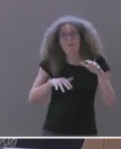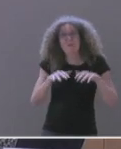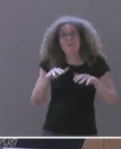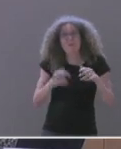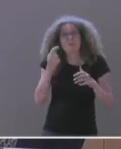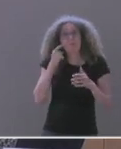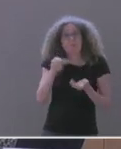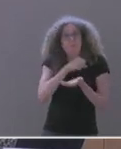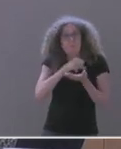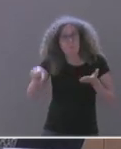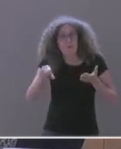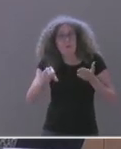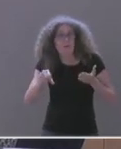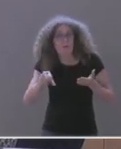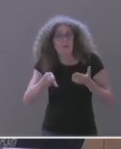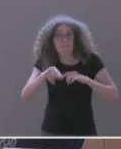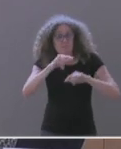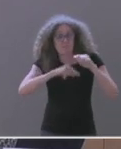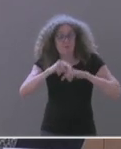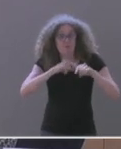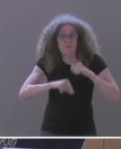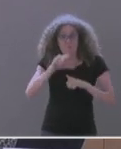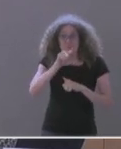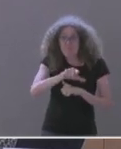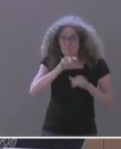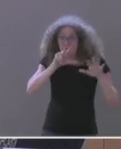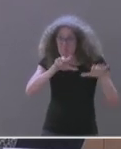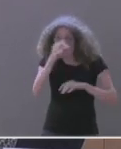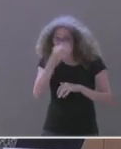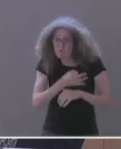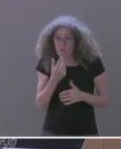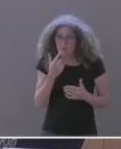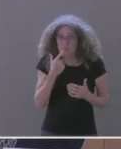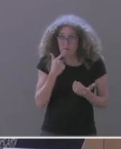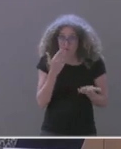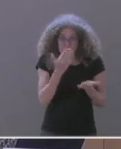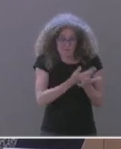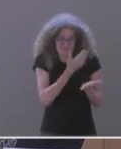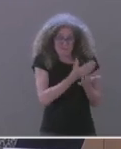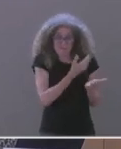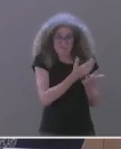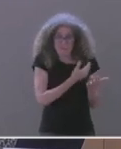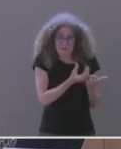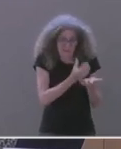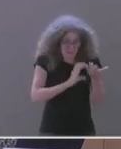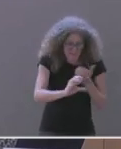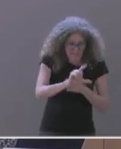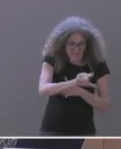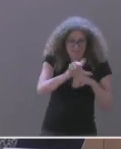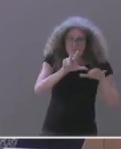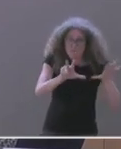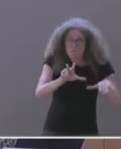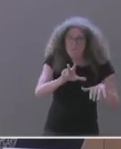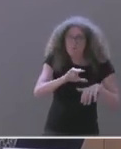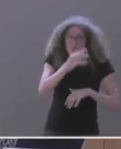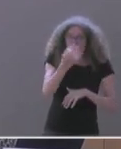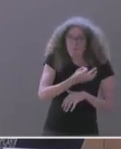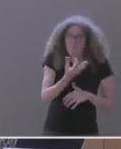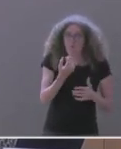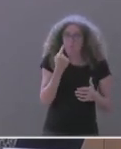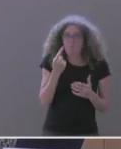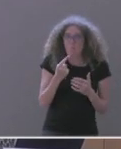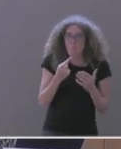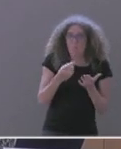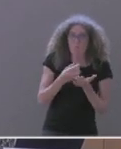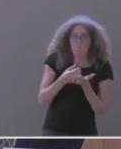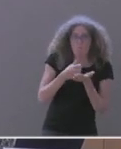signifie que sur son revenu, on dépense 28% pour son logement. Il y a 30 ans, c'était 10%. Et c'est lié au fait qu'il y a eu une inflation